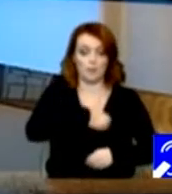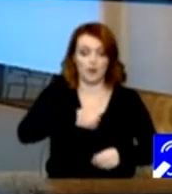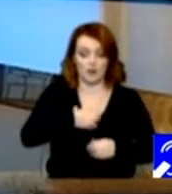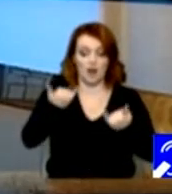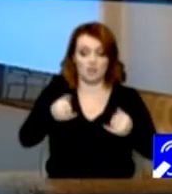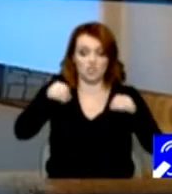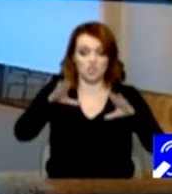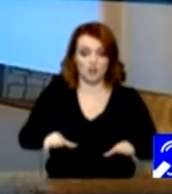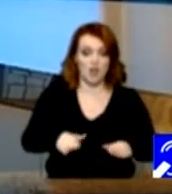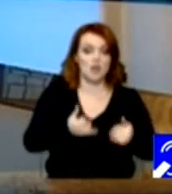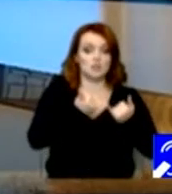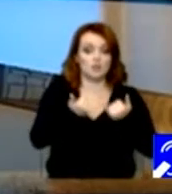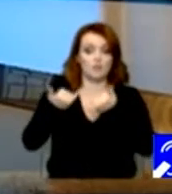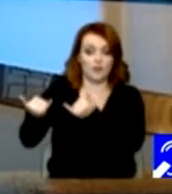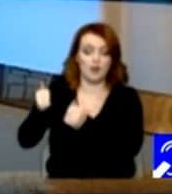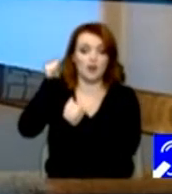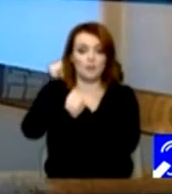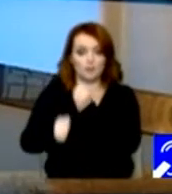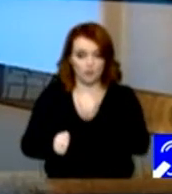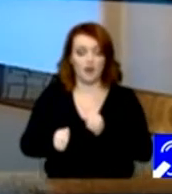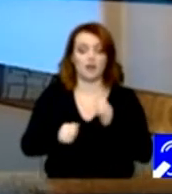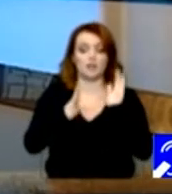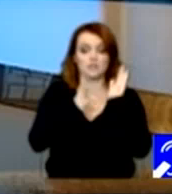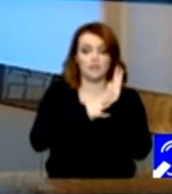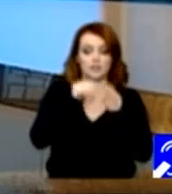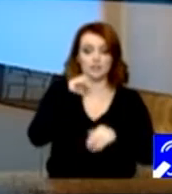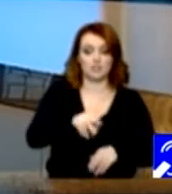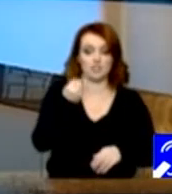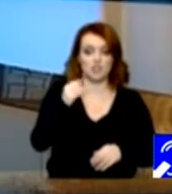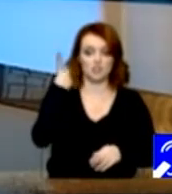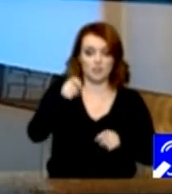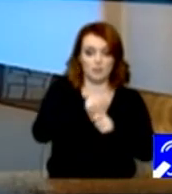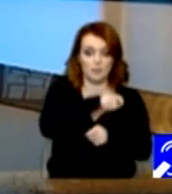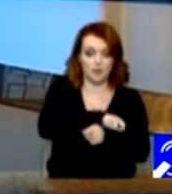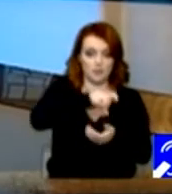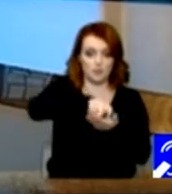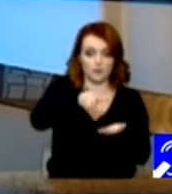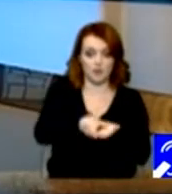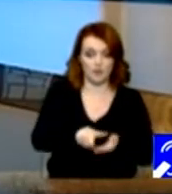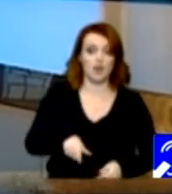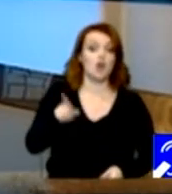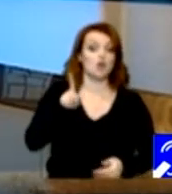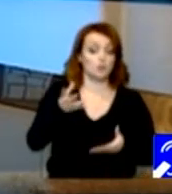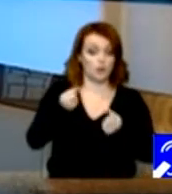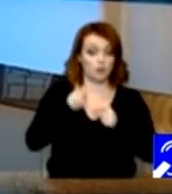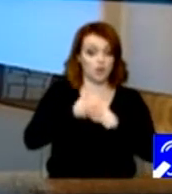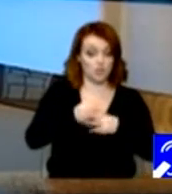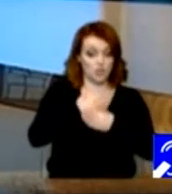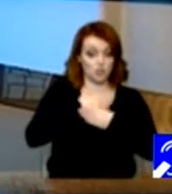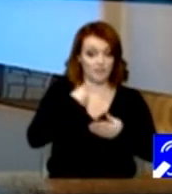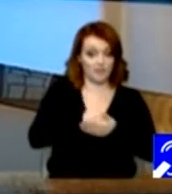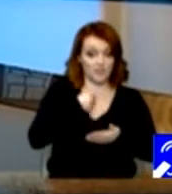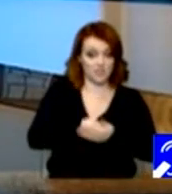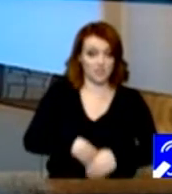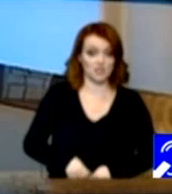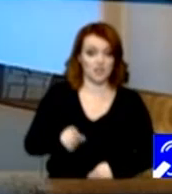le ofere Câte 9.000 de lei pentru fiecare metru pătrat al apartamentelor distruse pentru a beneficia de acest ajutor financiar fiind